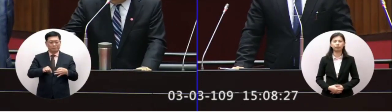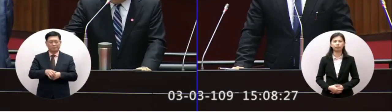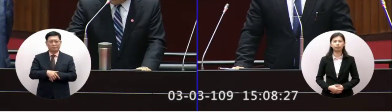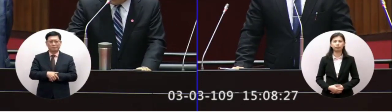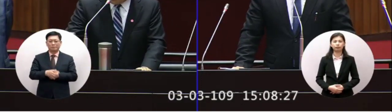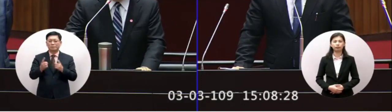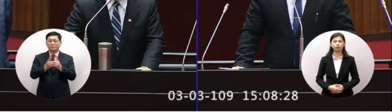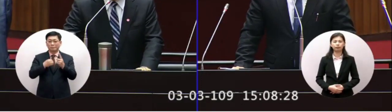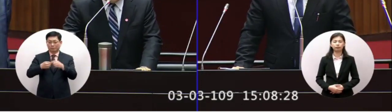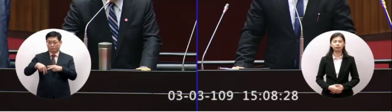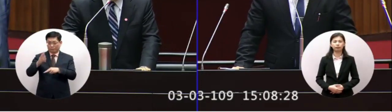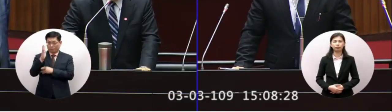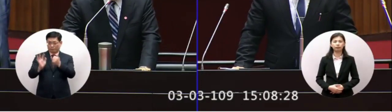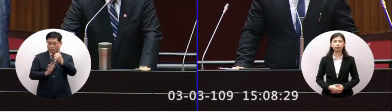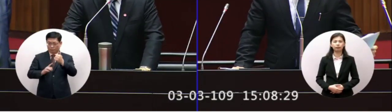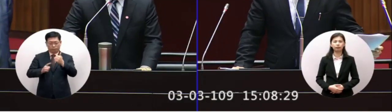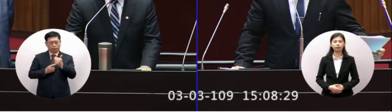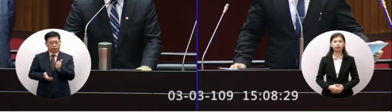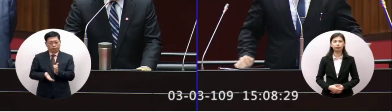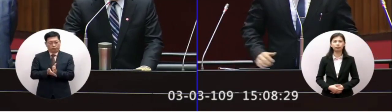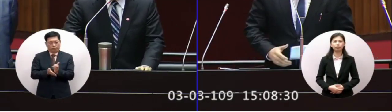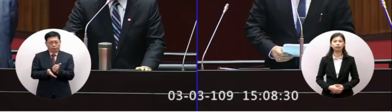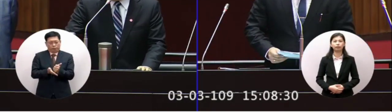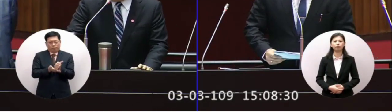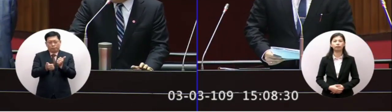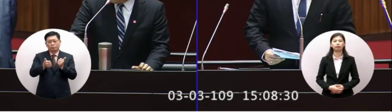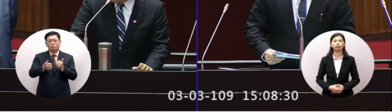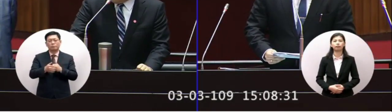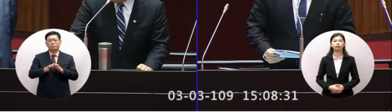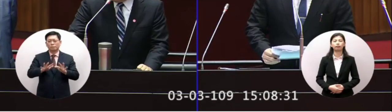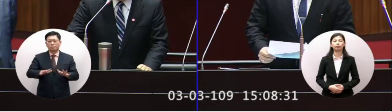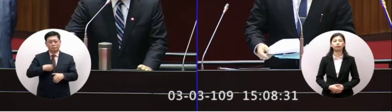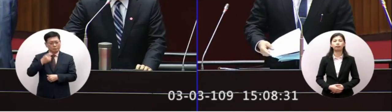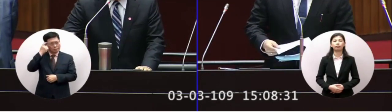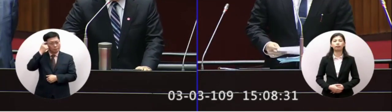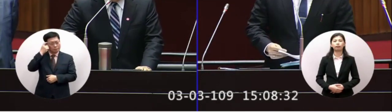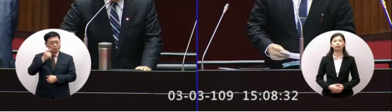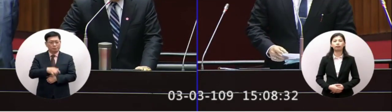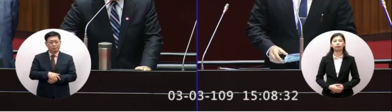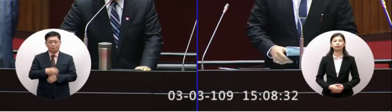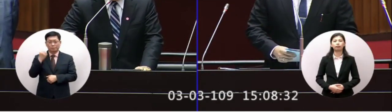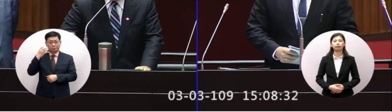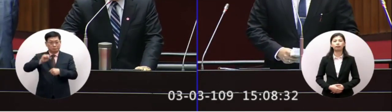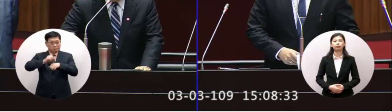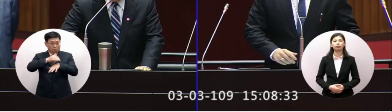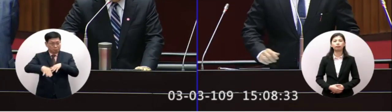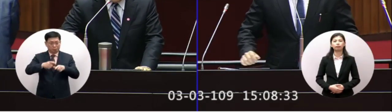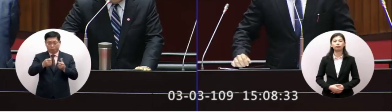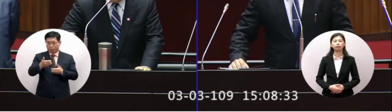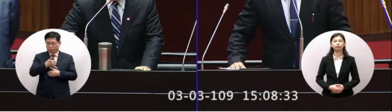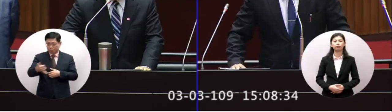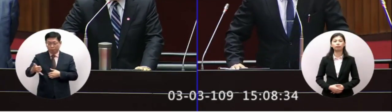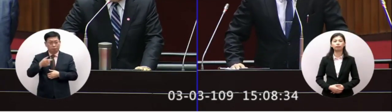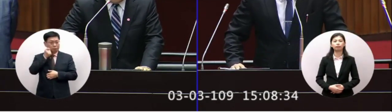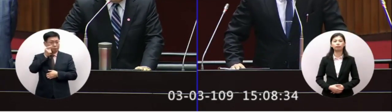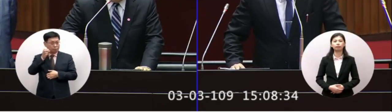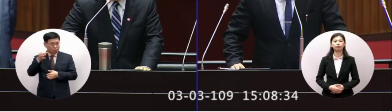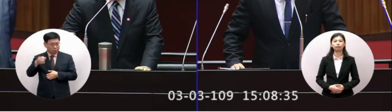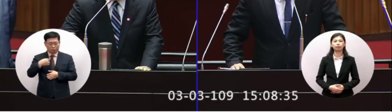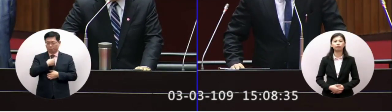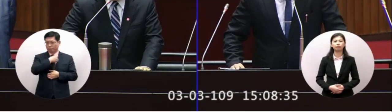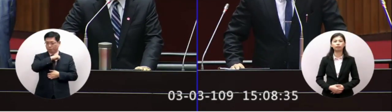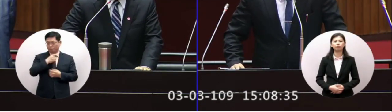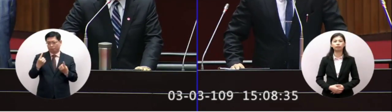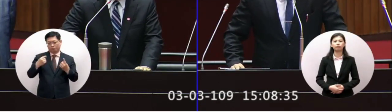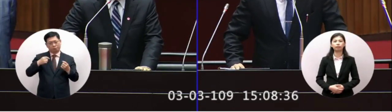跟对行政团队的肯定。那我认为新加坡的公务人员的待遇跟